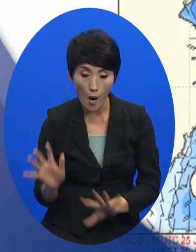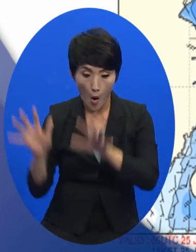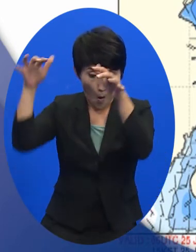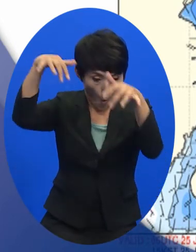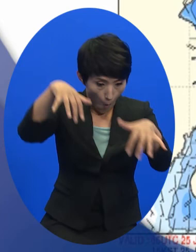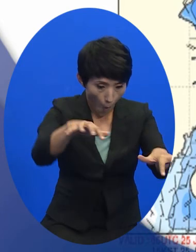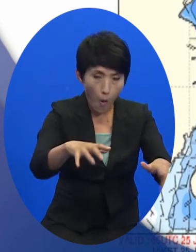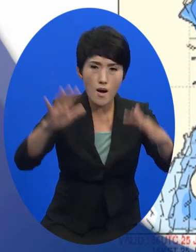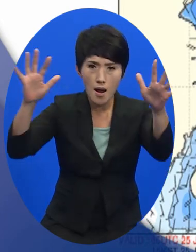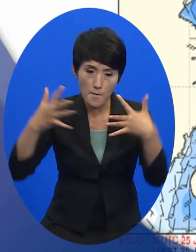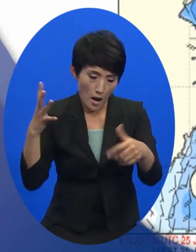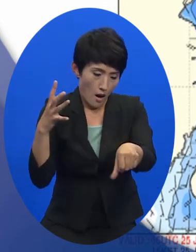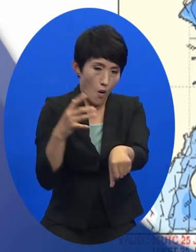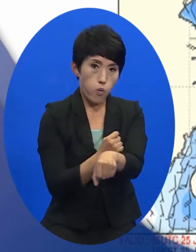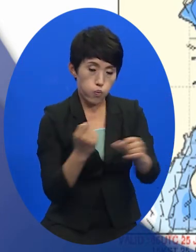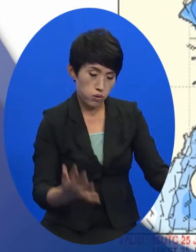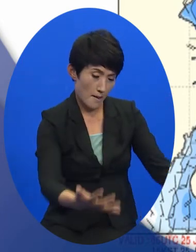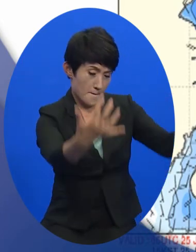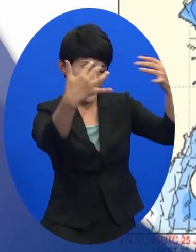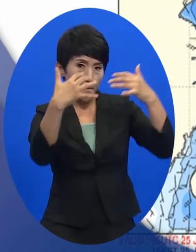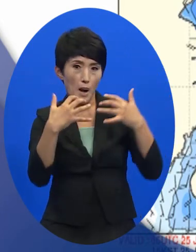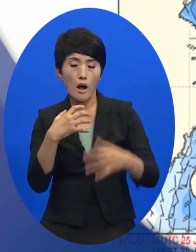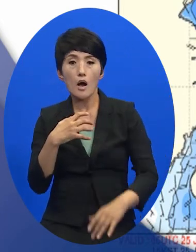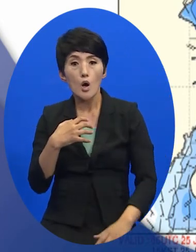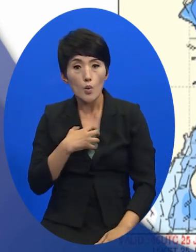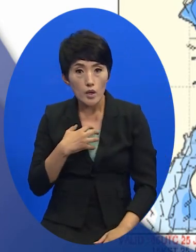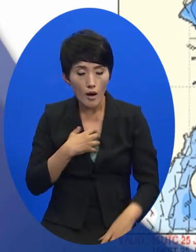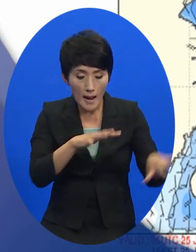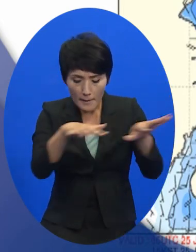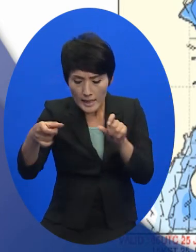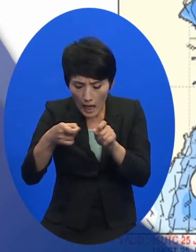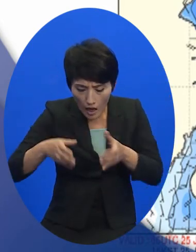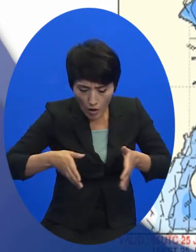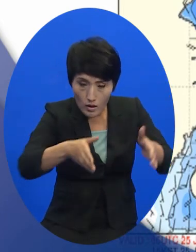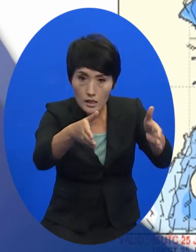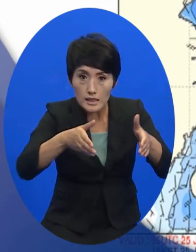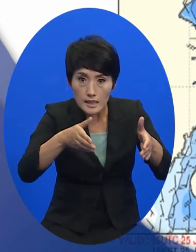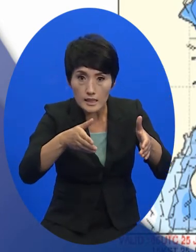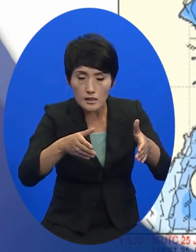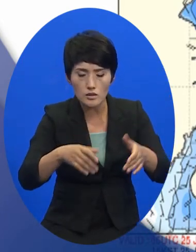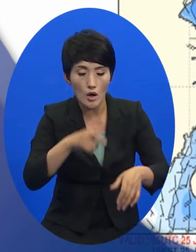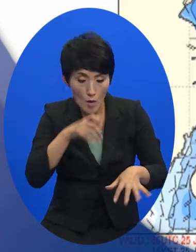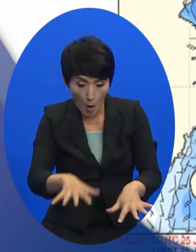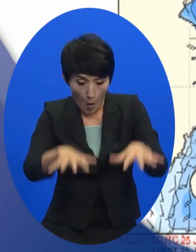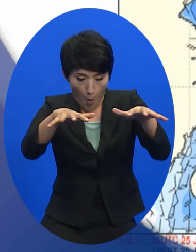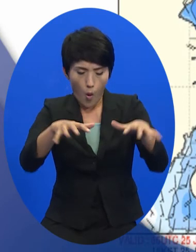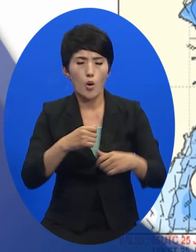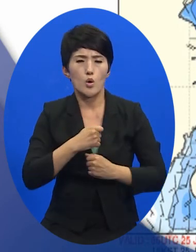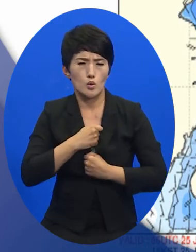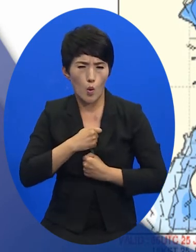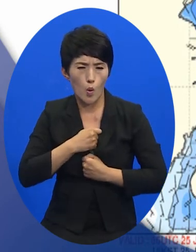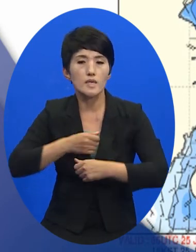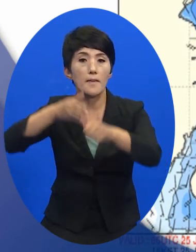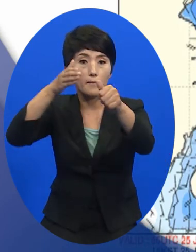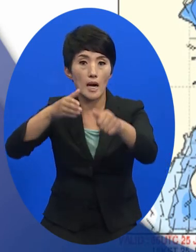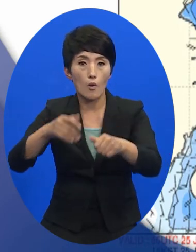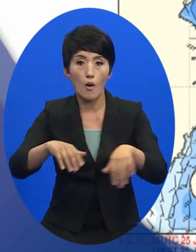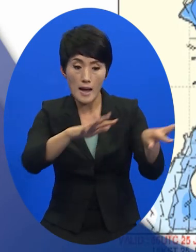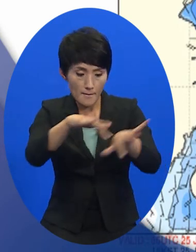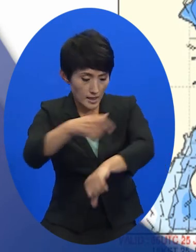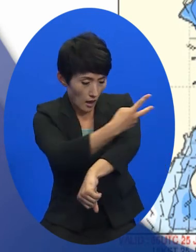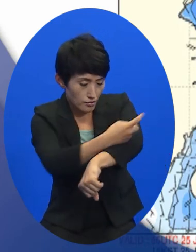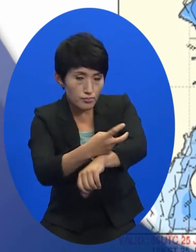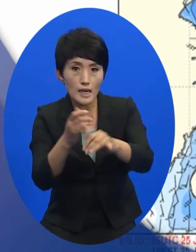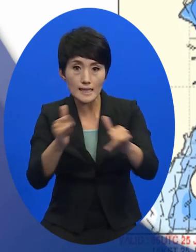함께 강한 바람으로 파도가 방파제나 해안도로를 넘을 가능성이 있으니 칠수 피해에 대비해 하시고 해수욕 얘기나